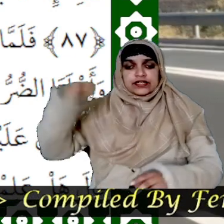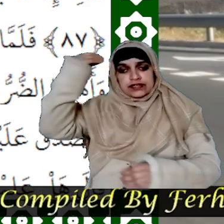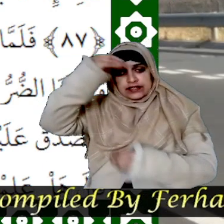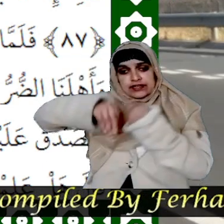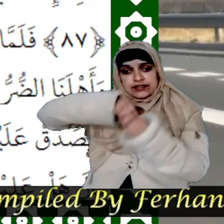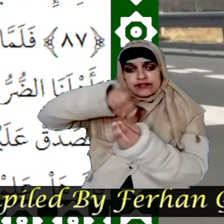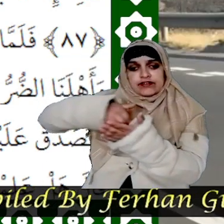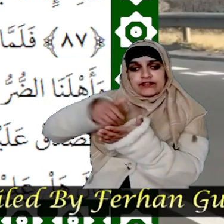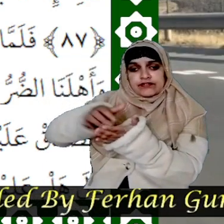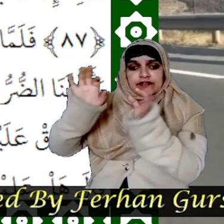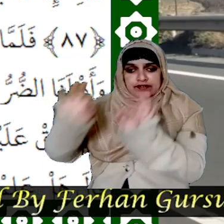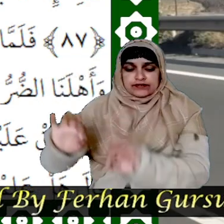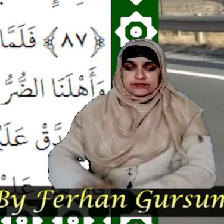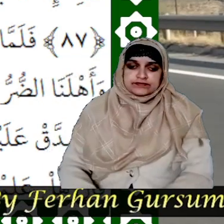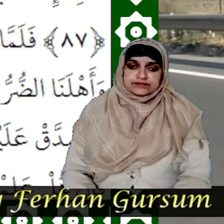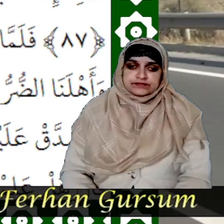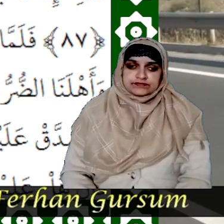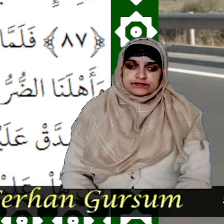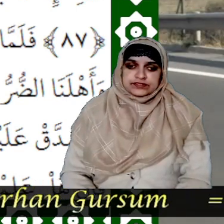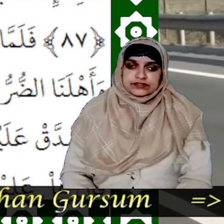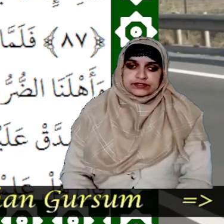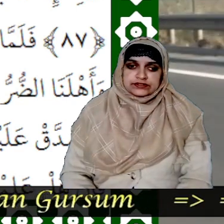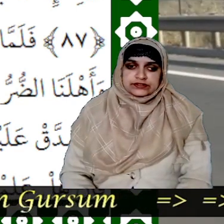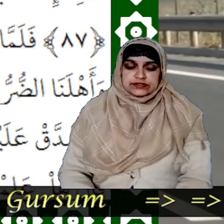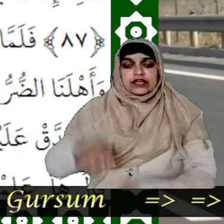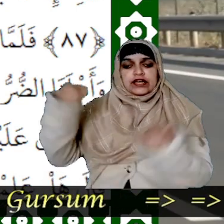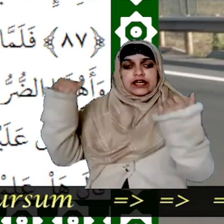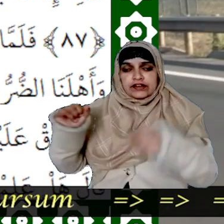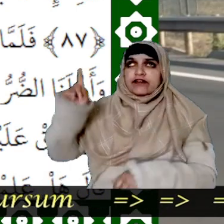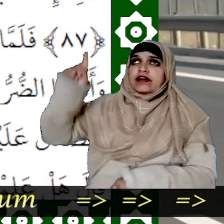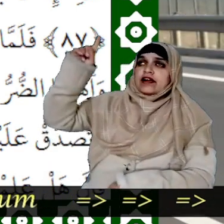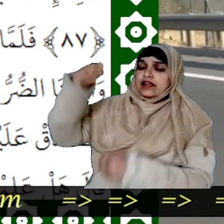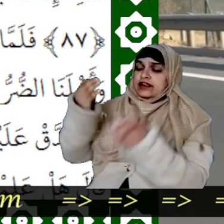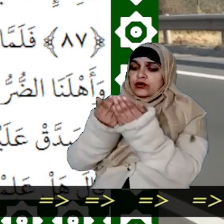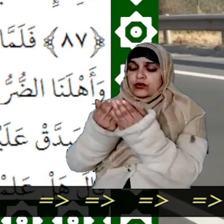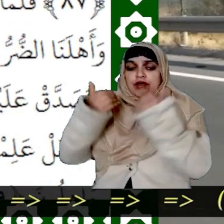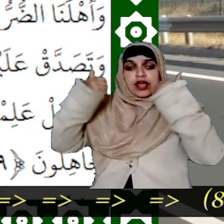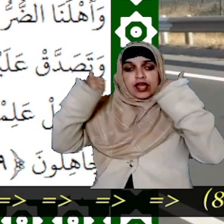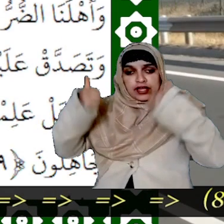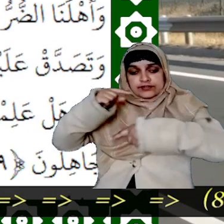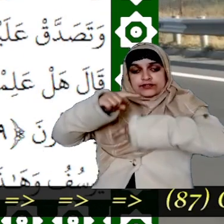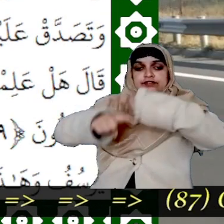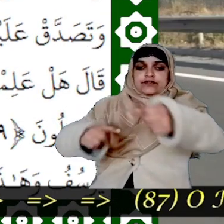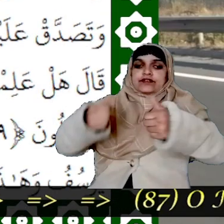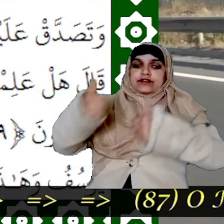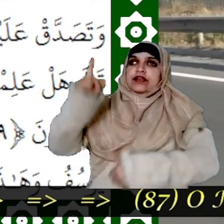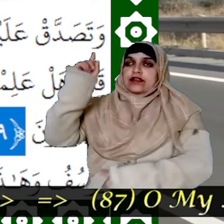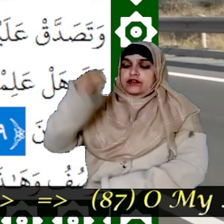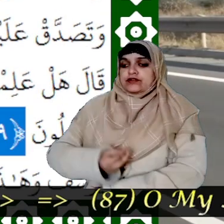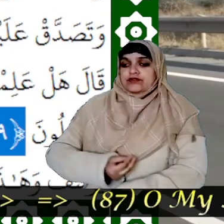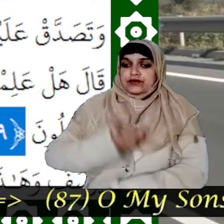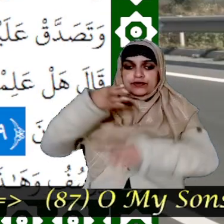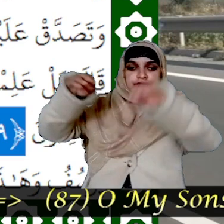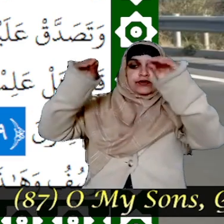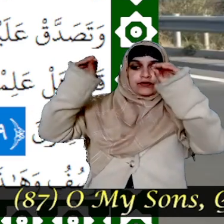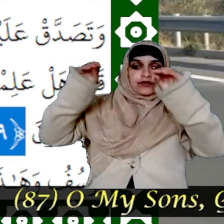رصدقات إن الله يجزي المتصدقين هي جاني هايا قال هل علمتم ما